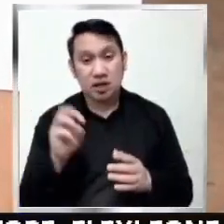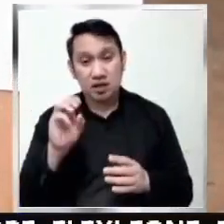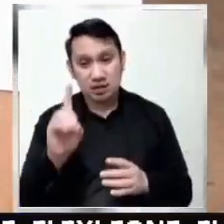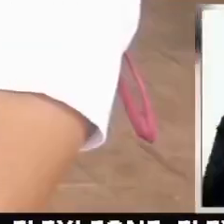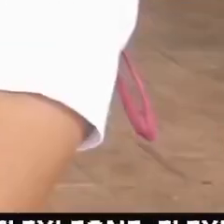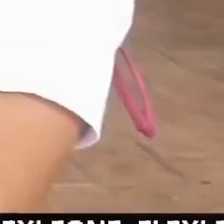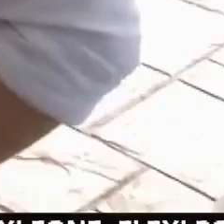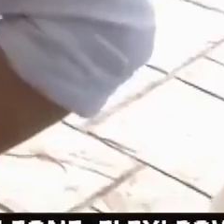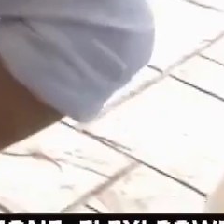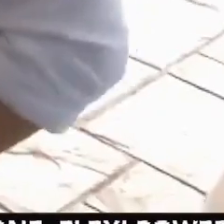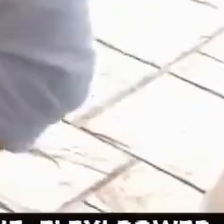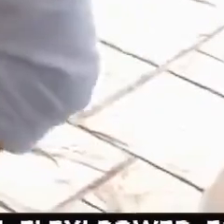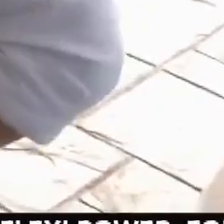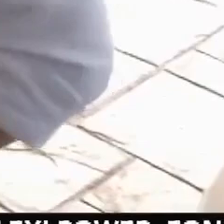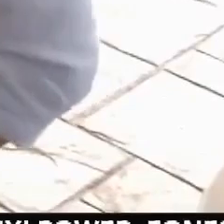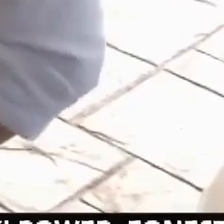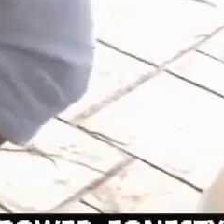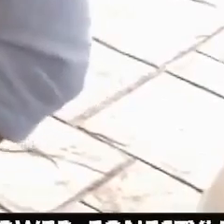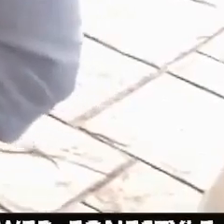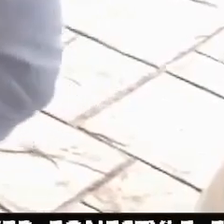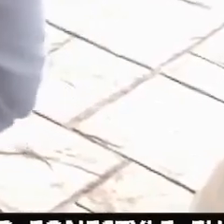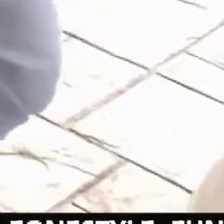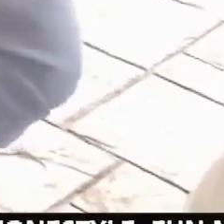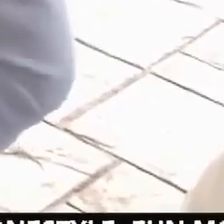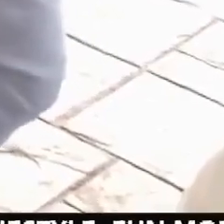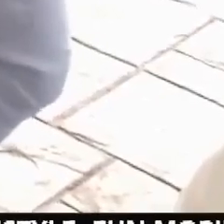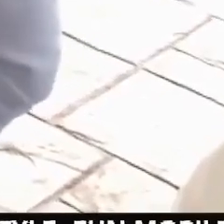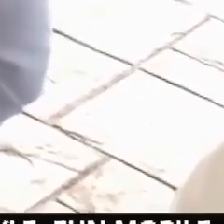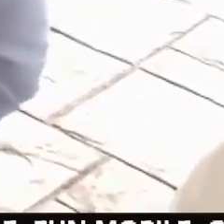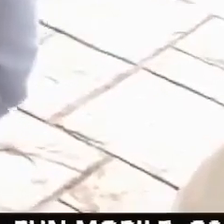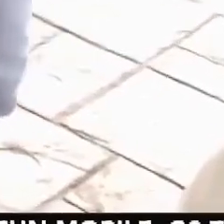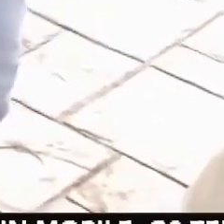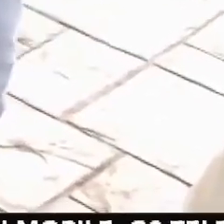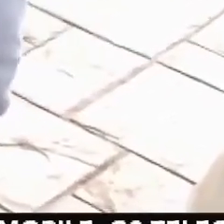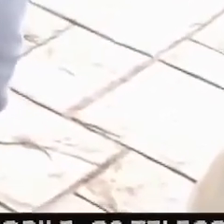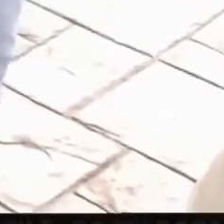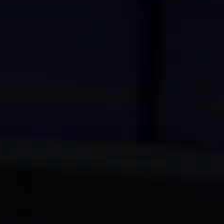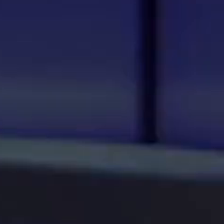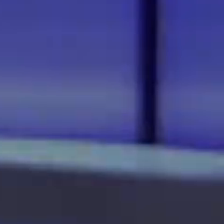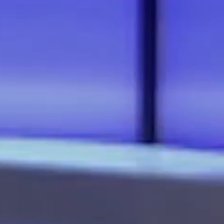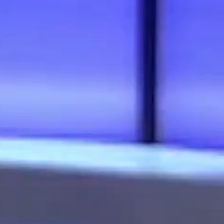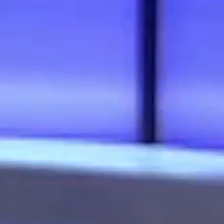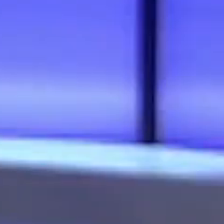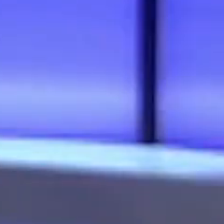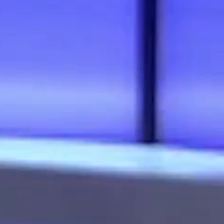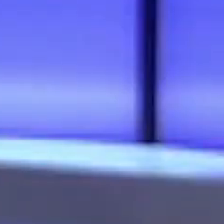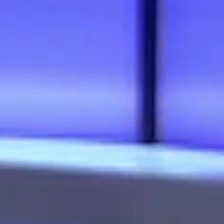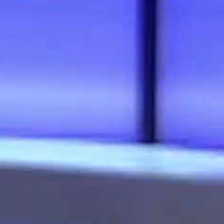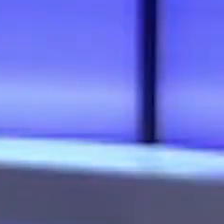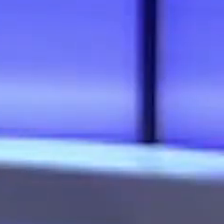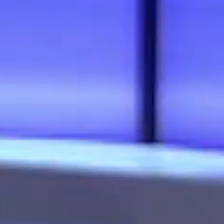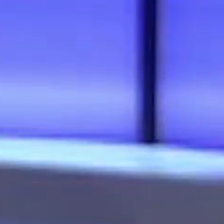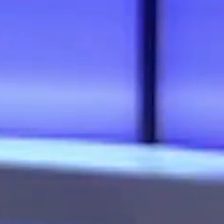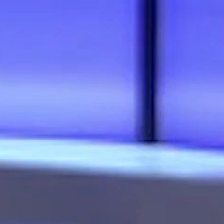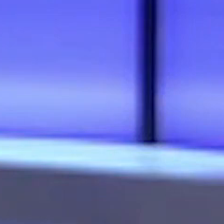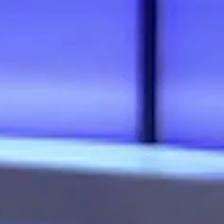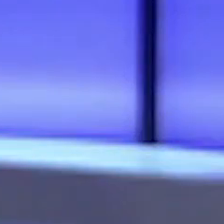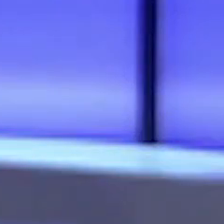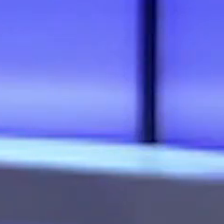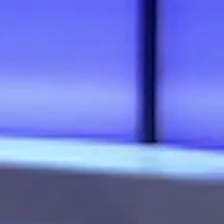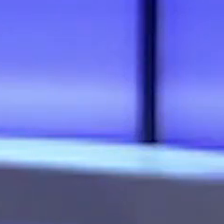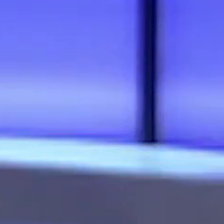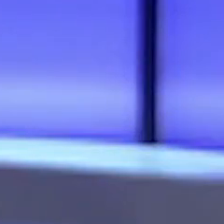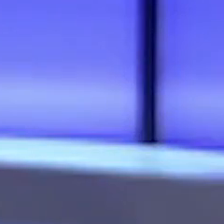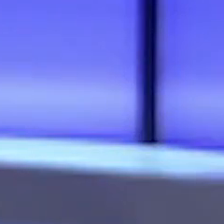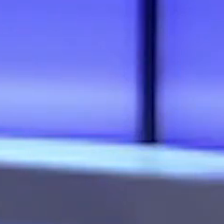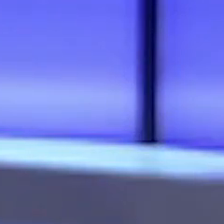Integrated News, Mark Salazar, nakatutok 24 oras. Good news mga kapuso! Maaari niyong